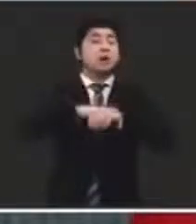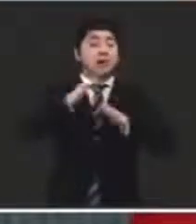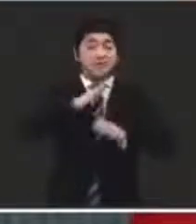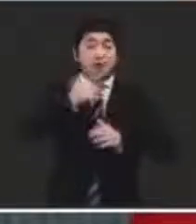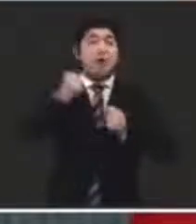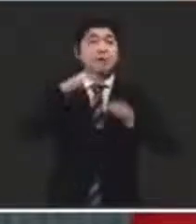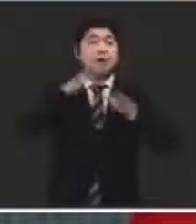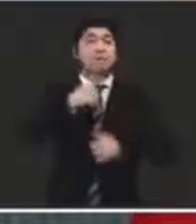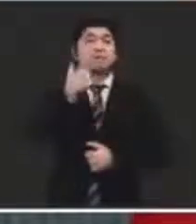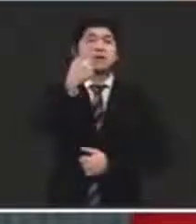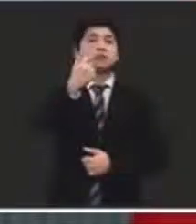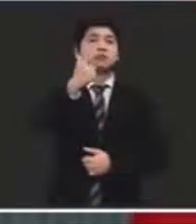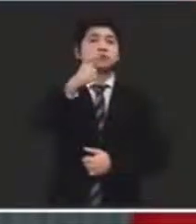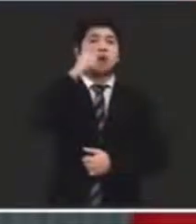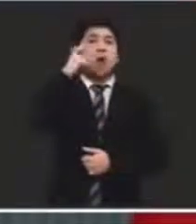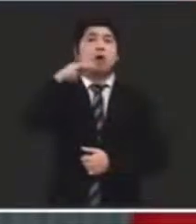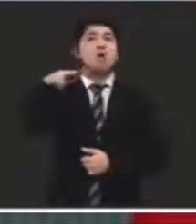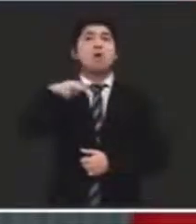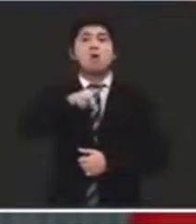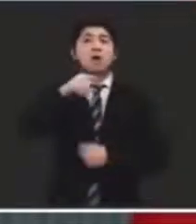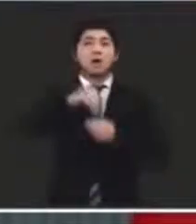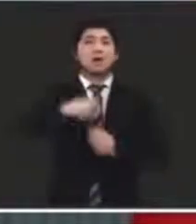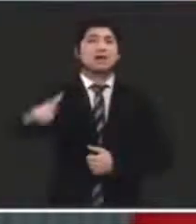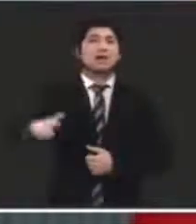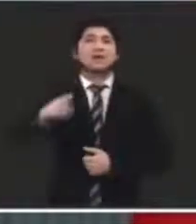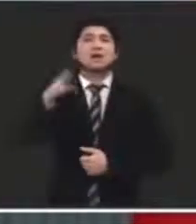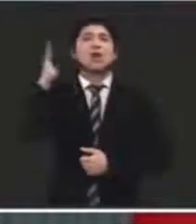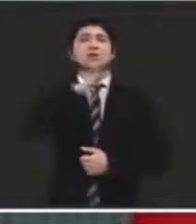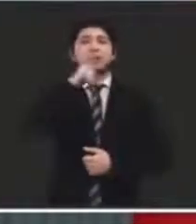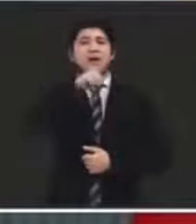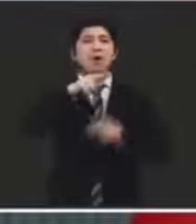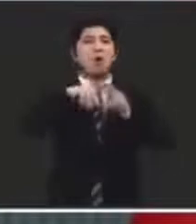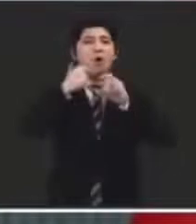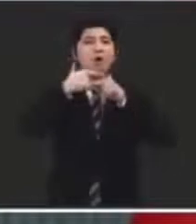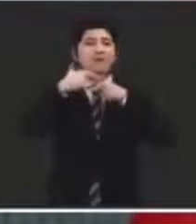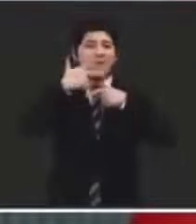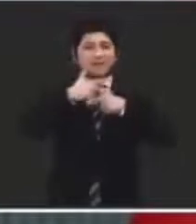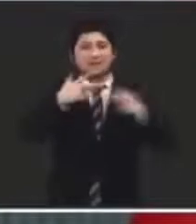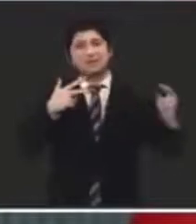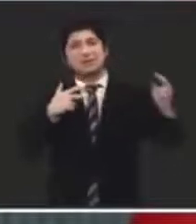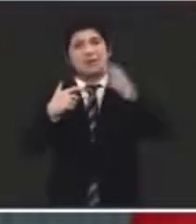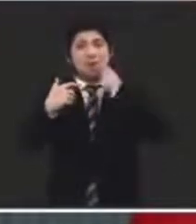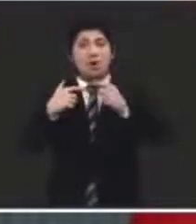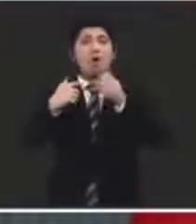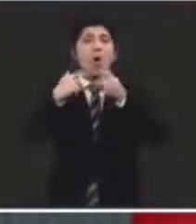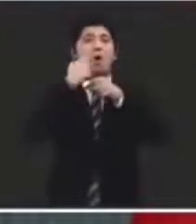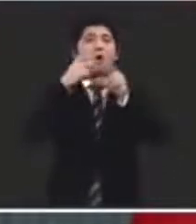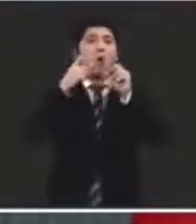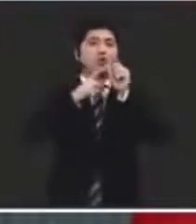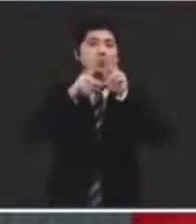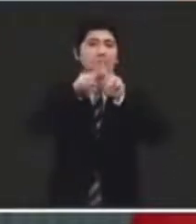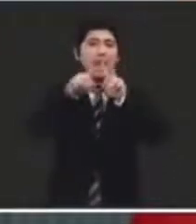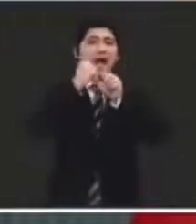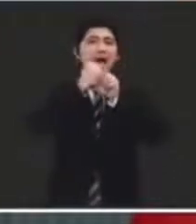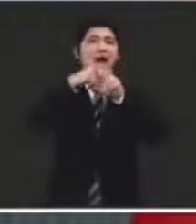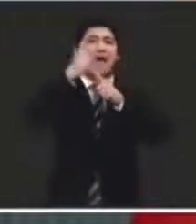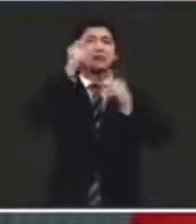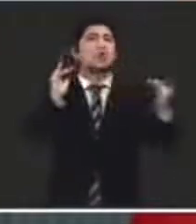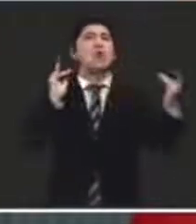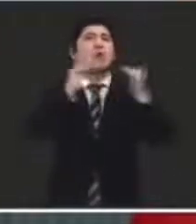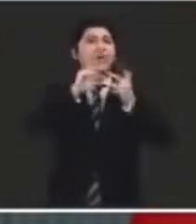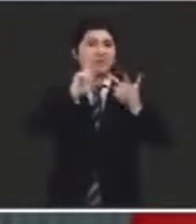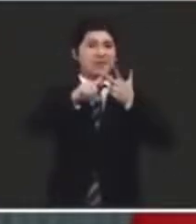Araçta bir buçuk saati bulan İzmit Körfez geçişini Osman Gazi Köprüsü ile